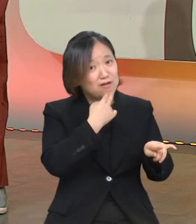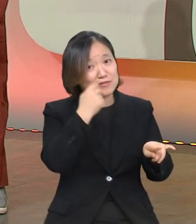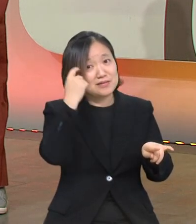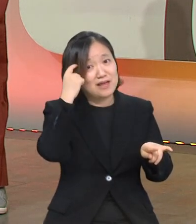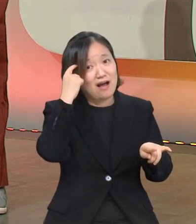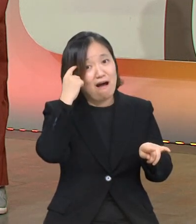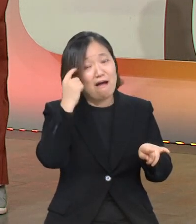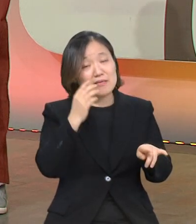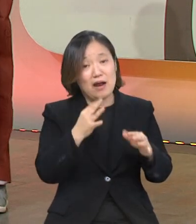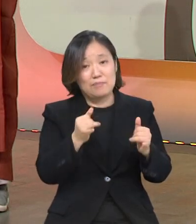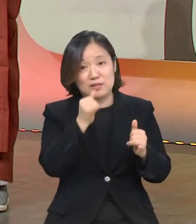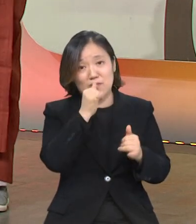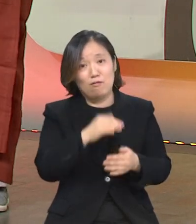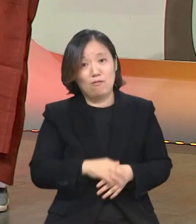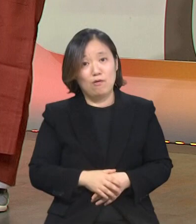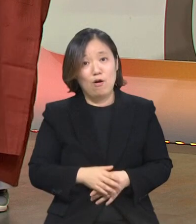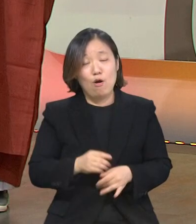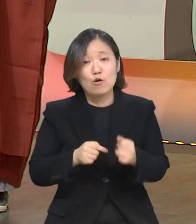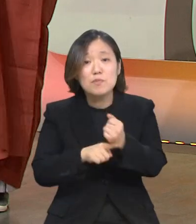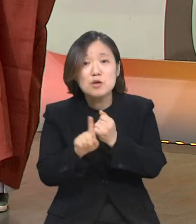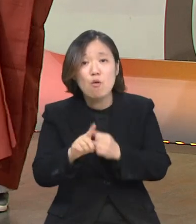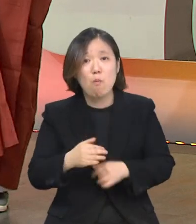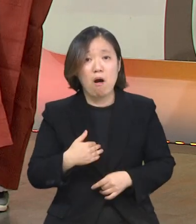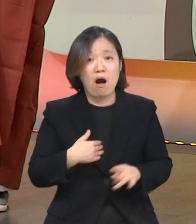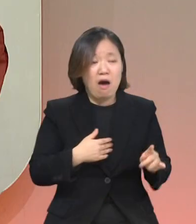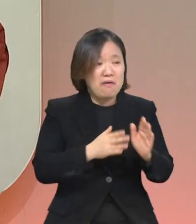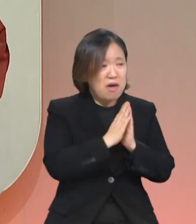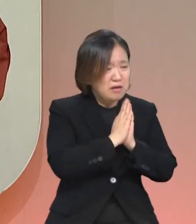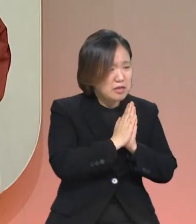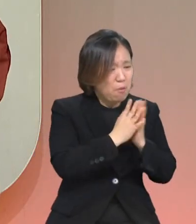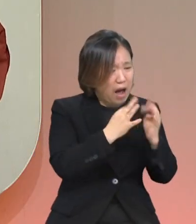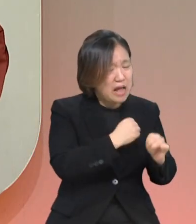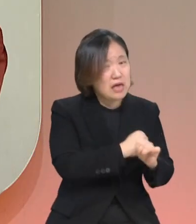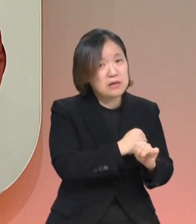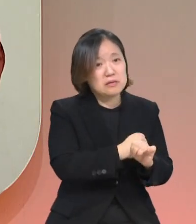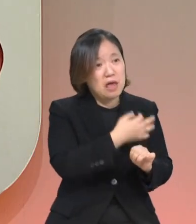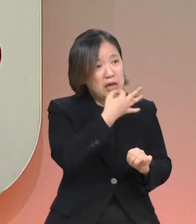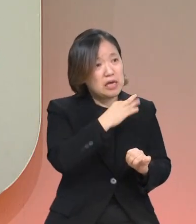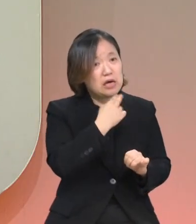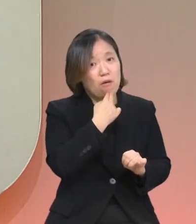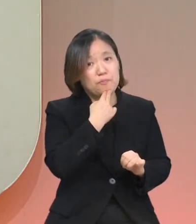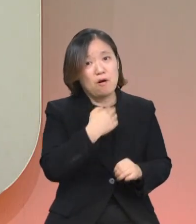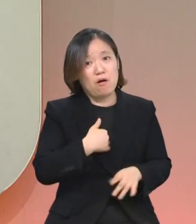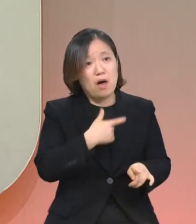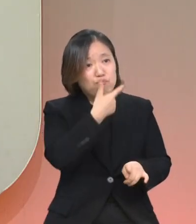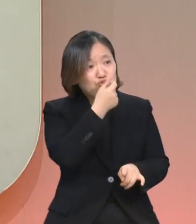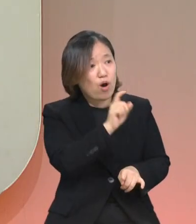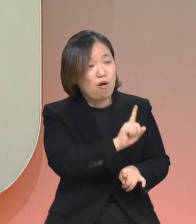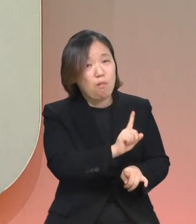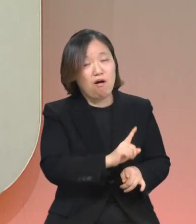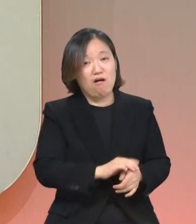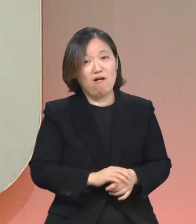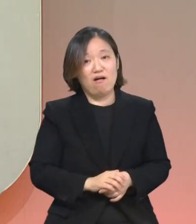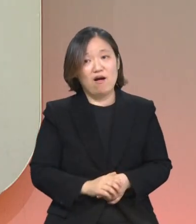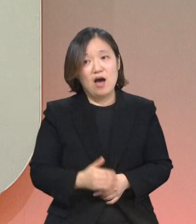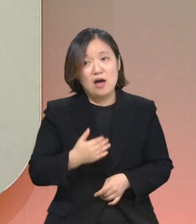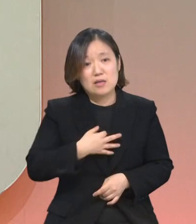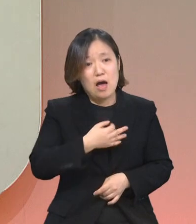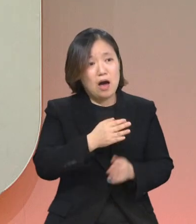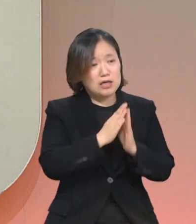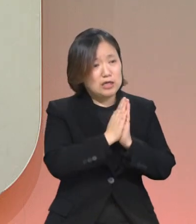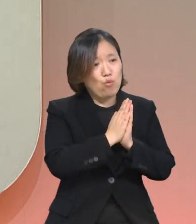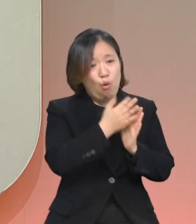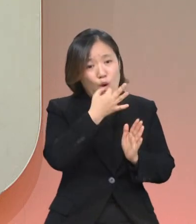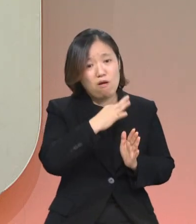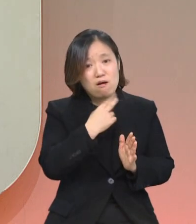있더라 내가 이렇게 열심히 기도했는데도 효과가 없는 거 같아요 제가 뭐가 부족한 건가요 기도